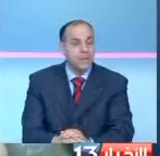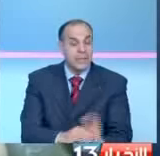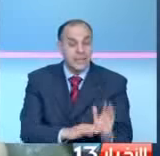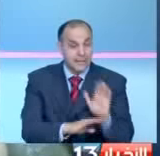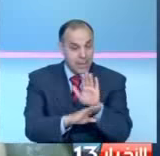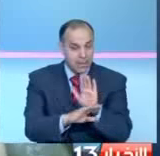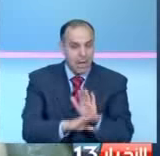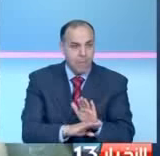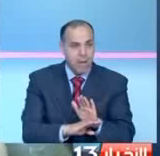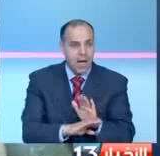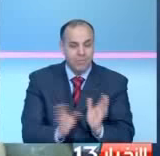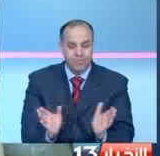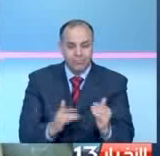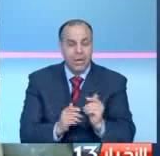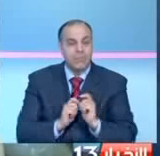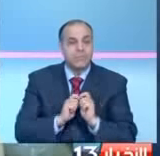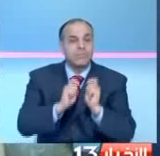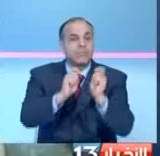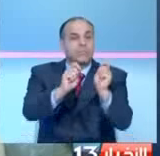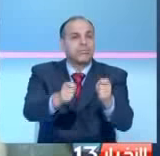تضمن إيصال